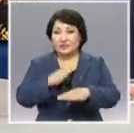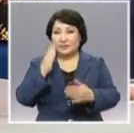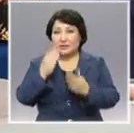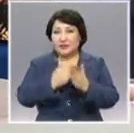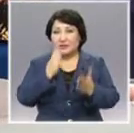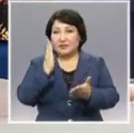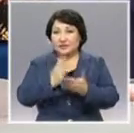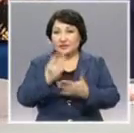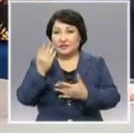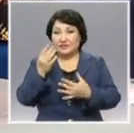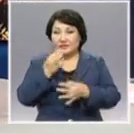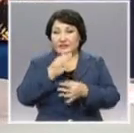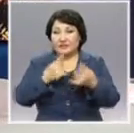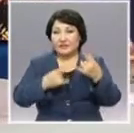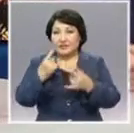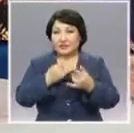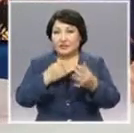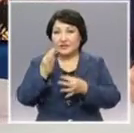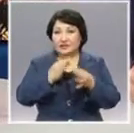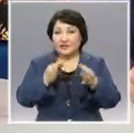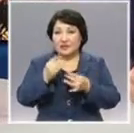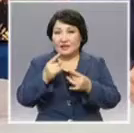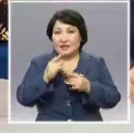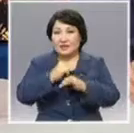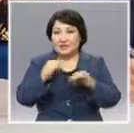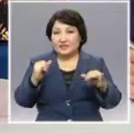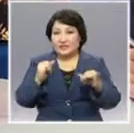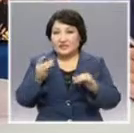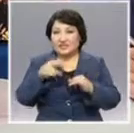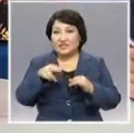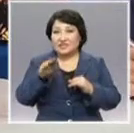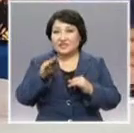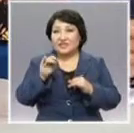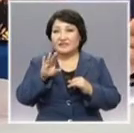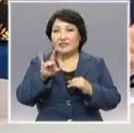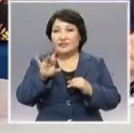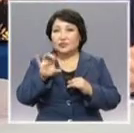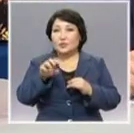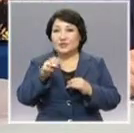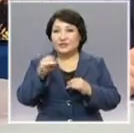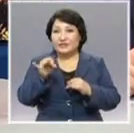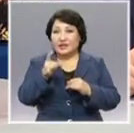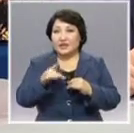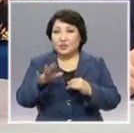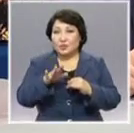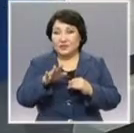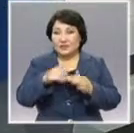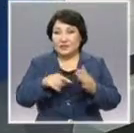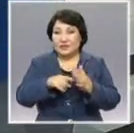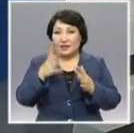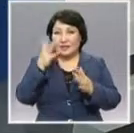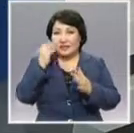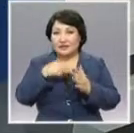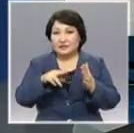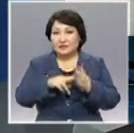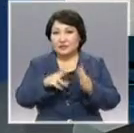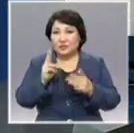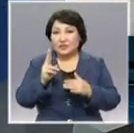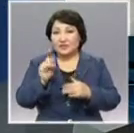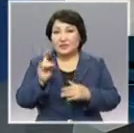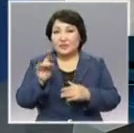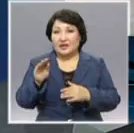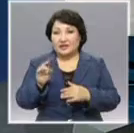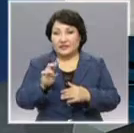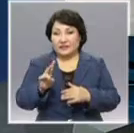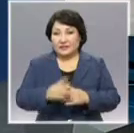эфире. Сегодня мы говорим о развитии Жетысуского района Алматы. И в гостях у нас аким этого района Талгат Разаков. Добрый вечер. Добрый вечер.